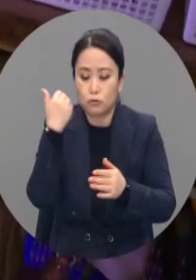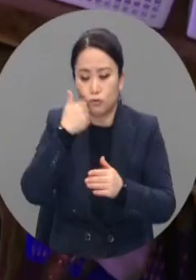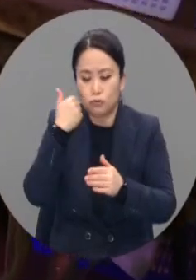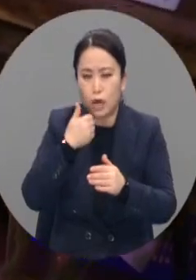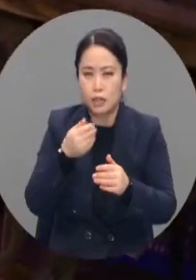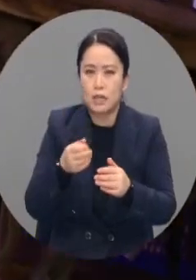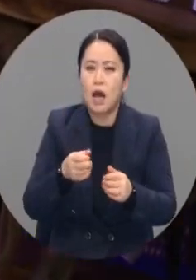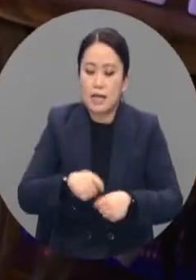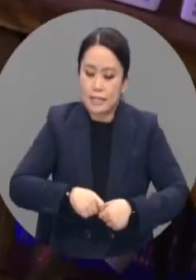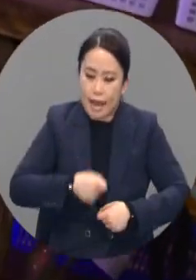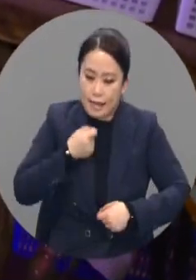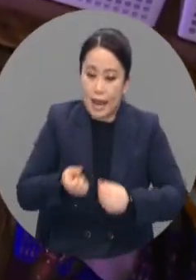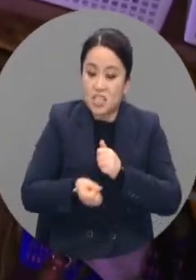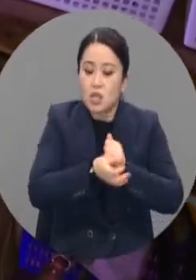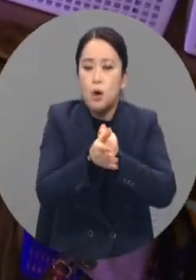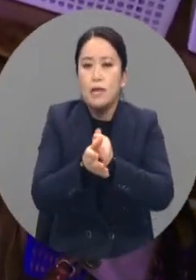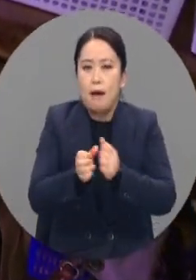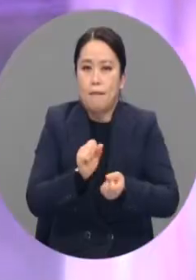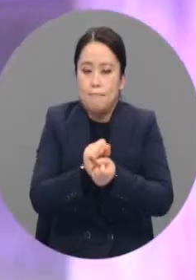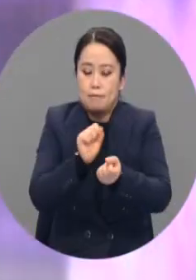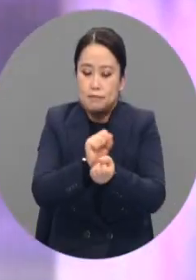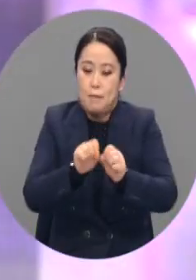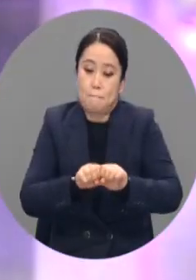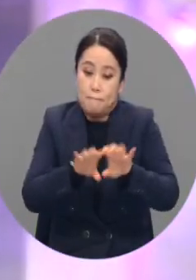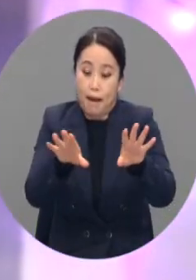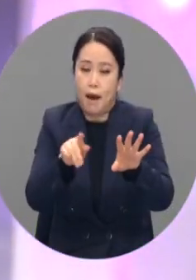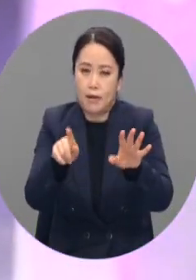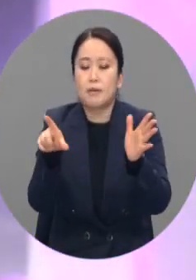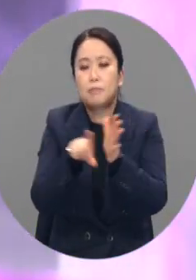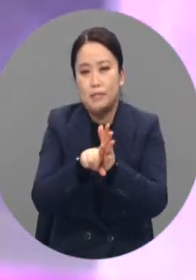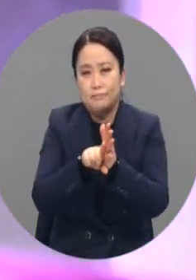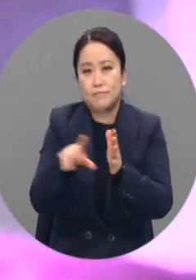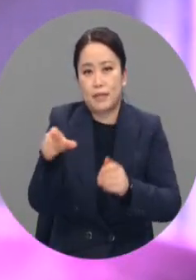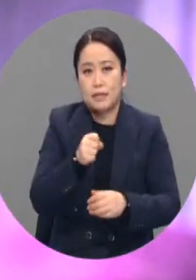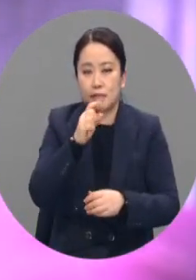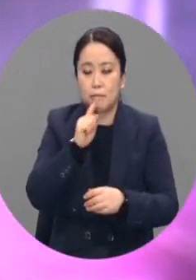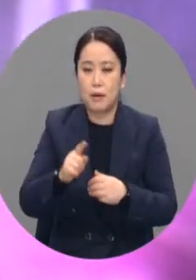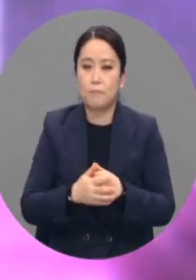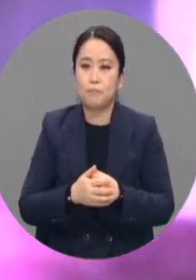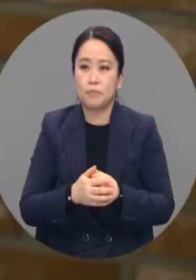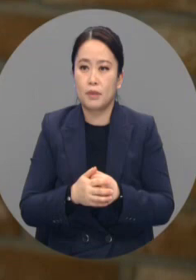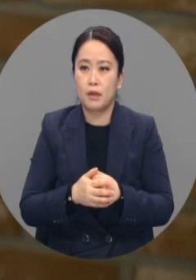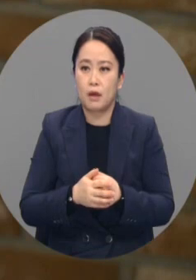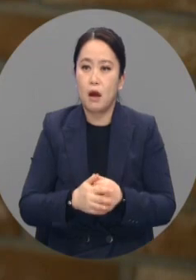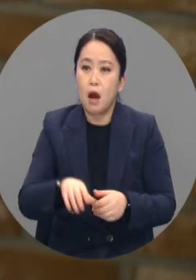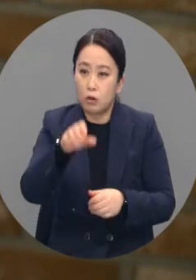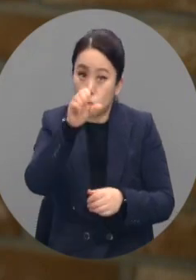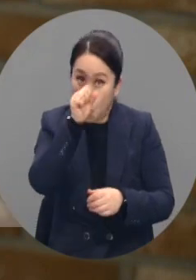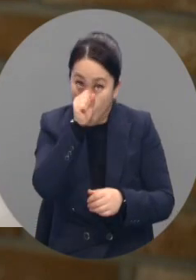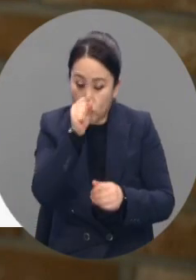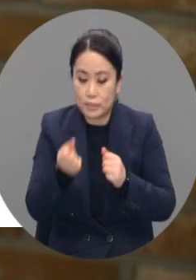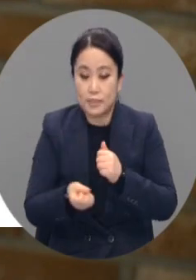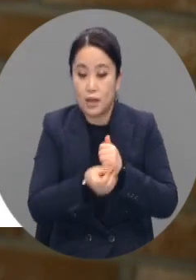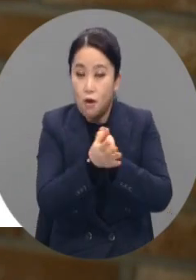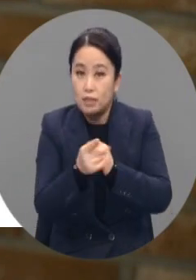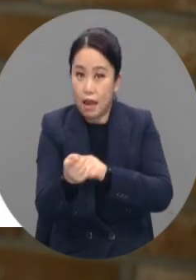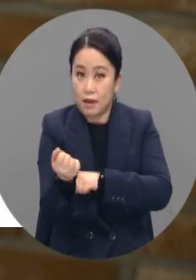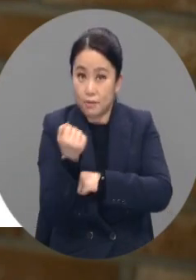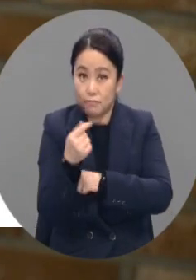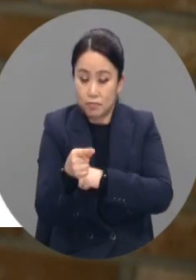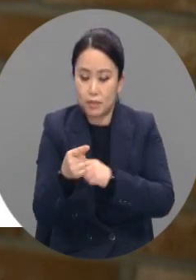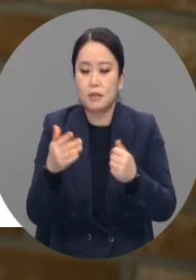누군가에게 선한 영향력을 전파할 거란 믿음이 있다고 전했습니다. 좋은 영향력